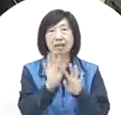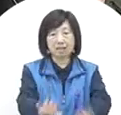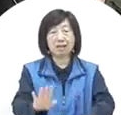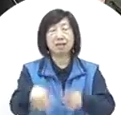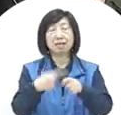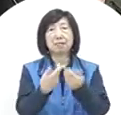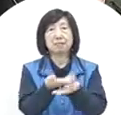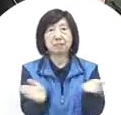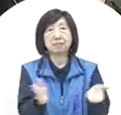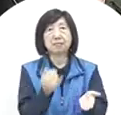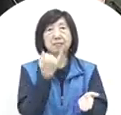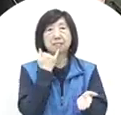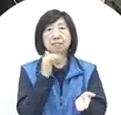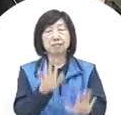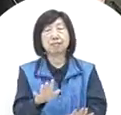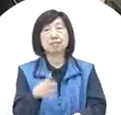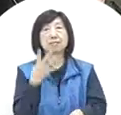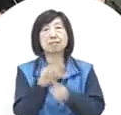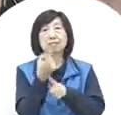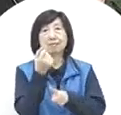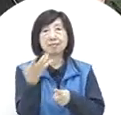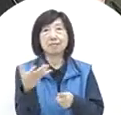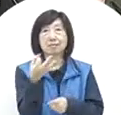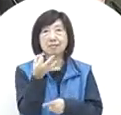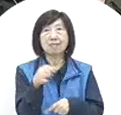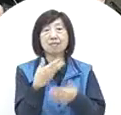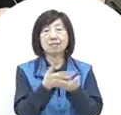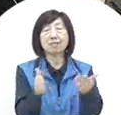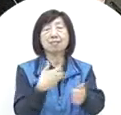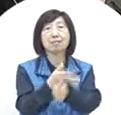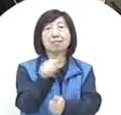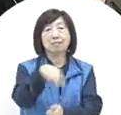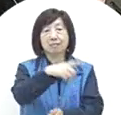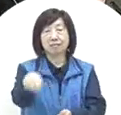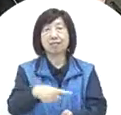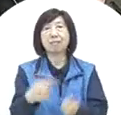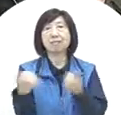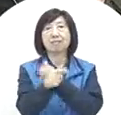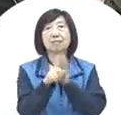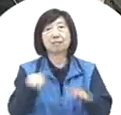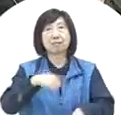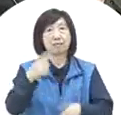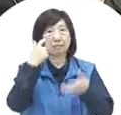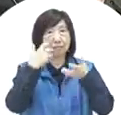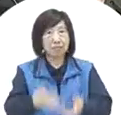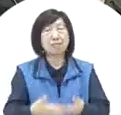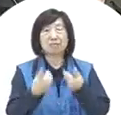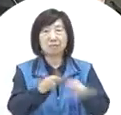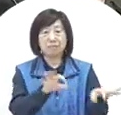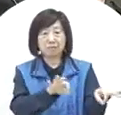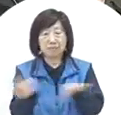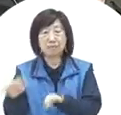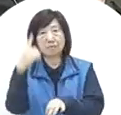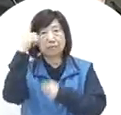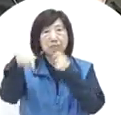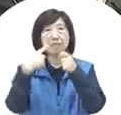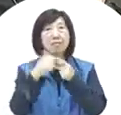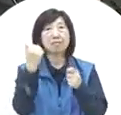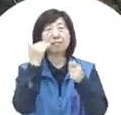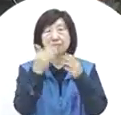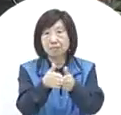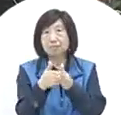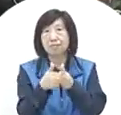发我们的这个夜点费给清洁人员，表示我们对清洁人员的重视，不要到明年啦。如果他很重要、很需